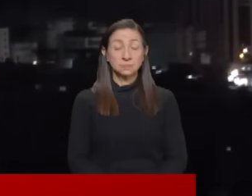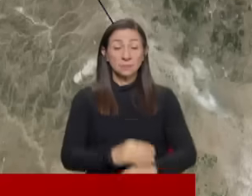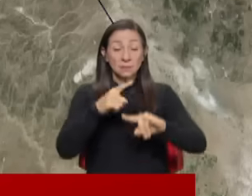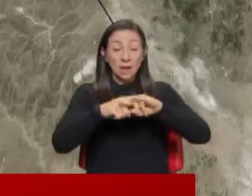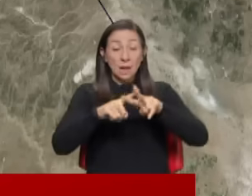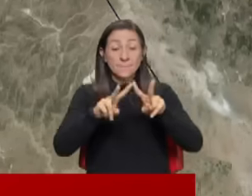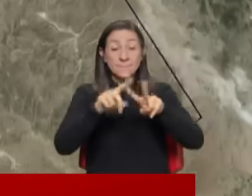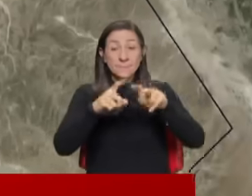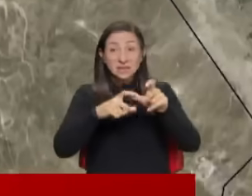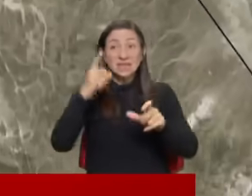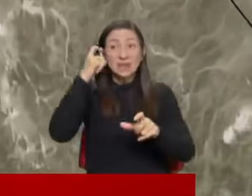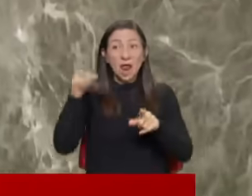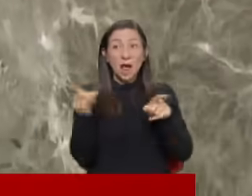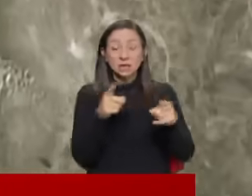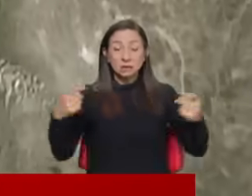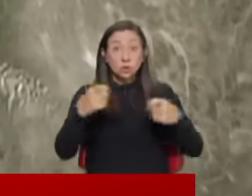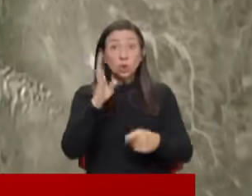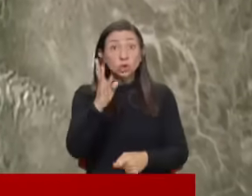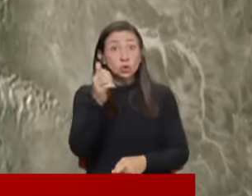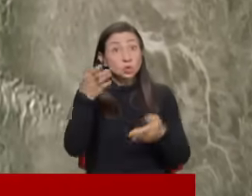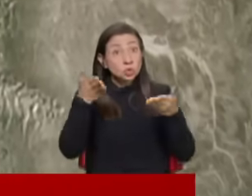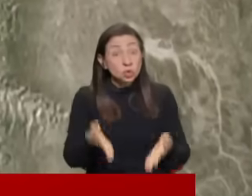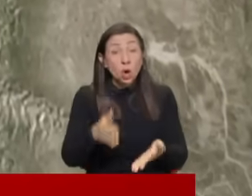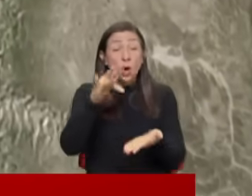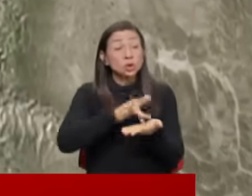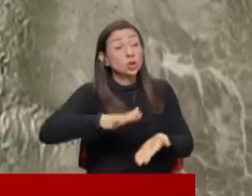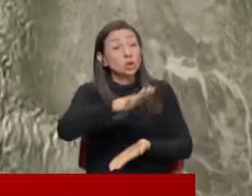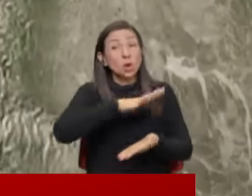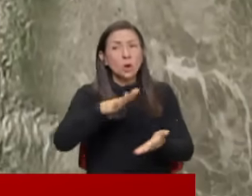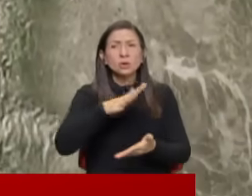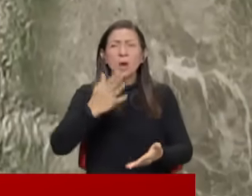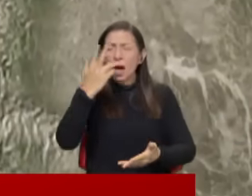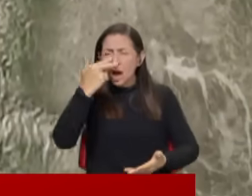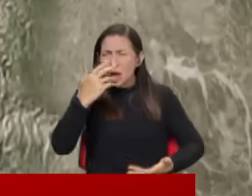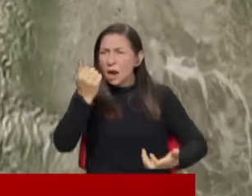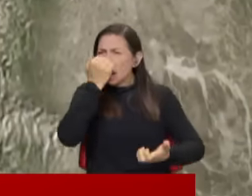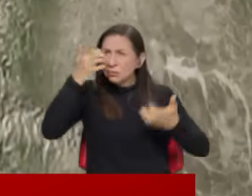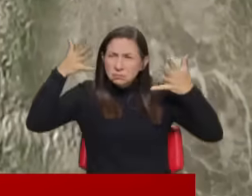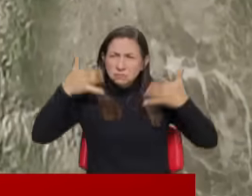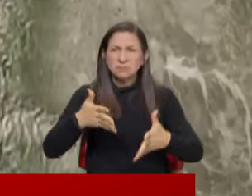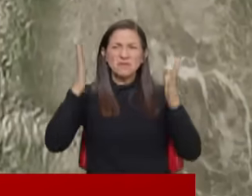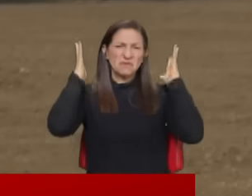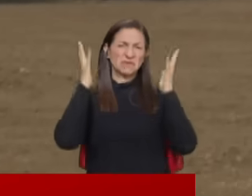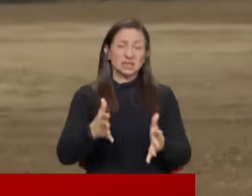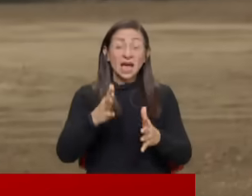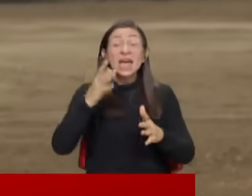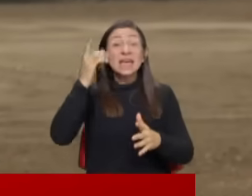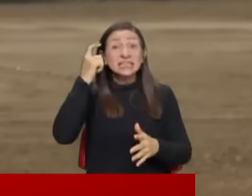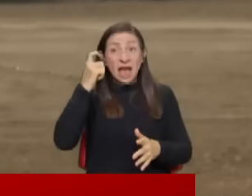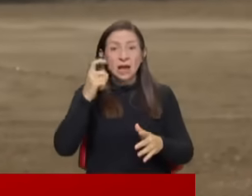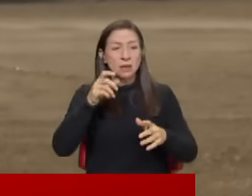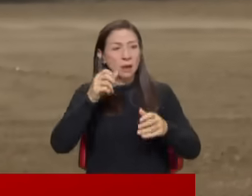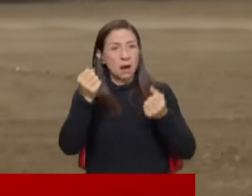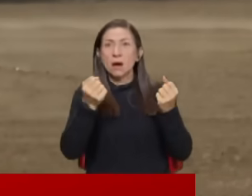Hamas ve İsrail arasındaki çatışmaların dördüncü gününde Orta Doğu'da gözyaşı ve kan daha da arttı. İsrail kara harekatı